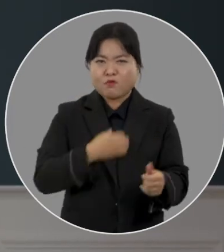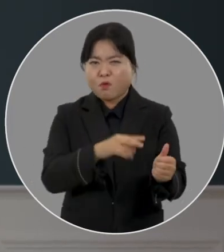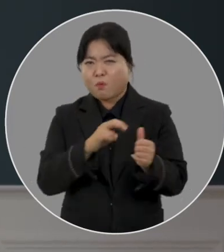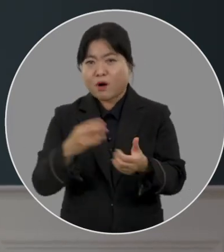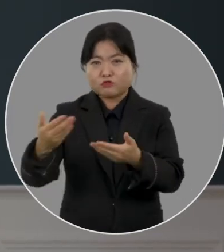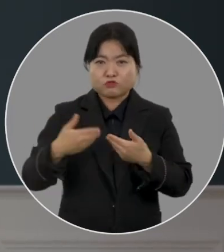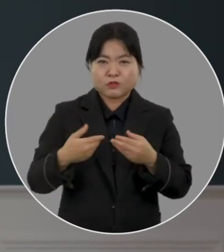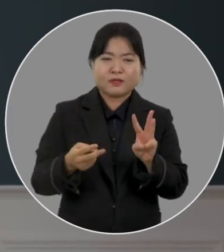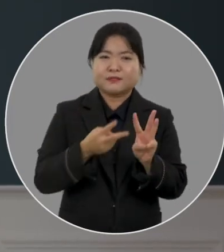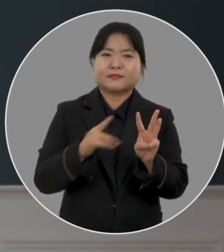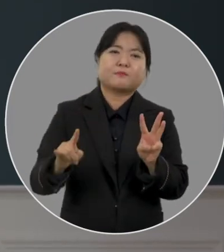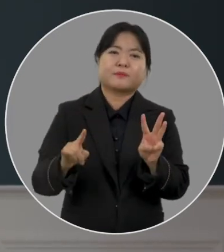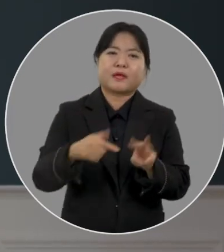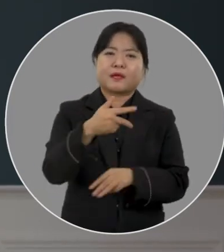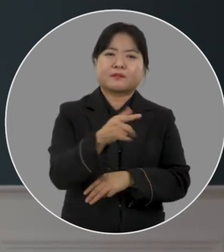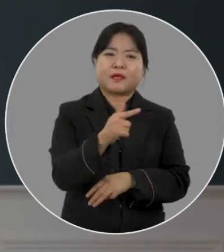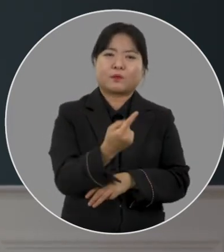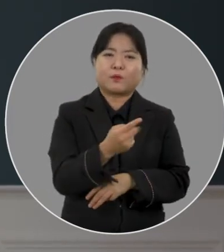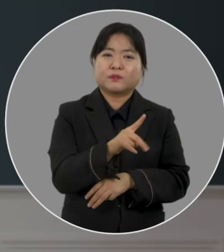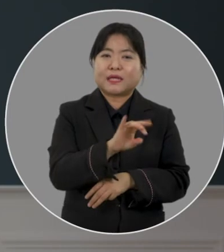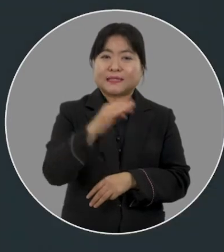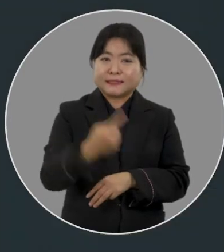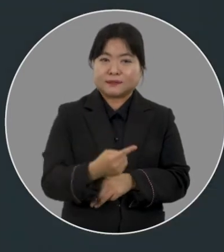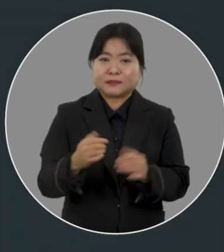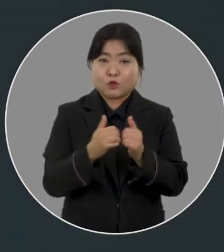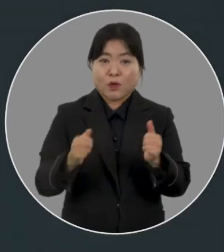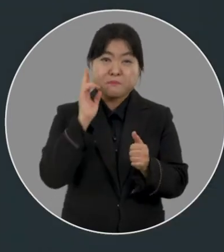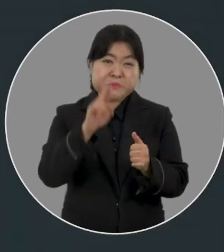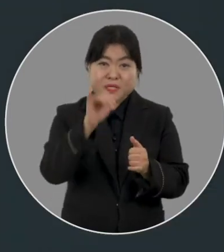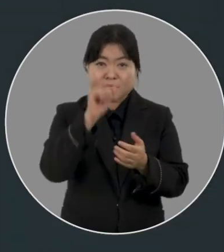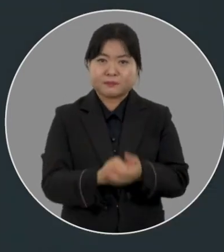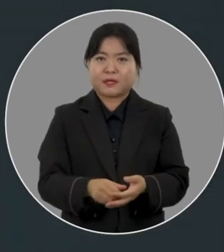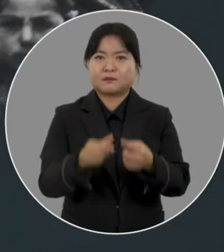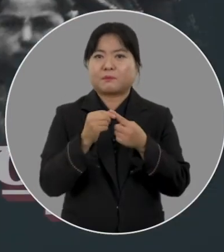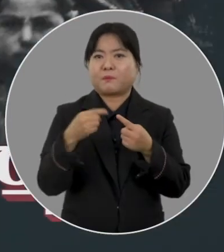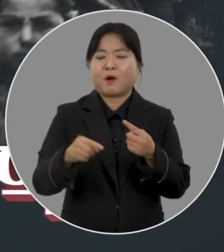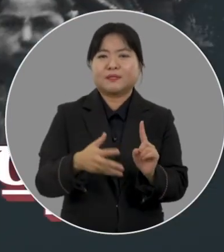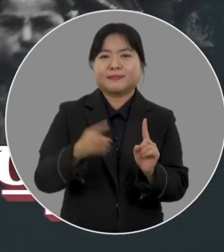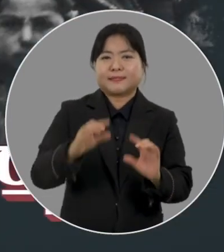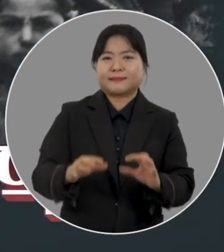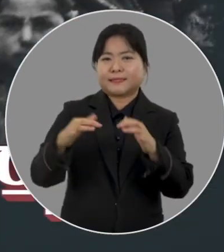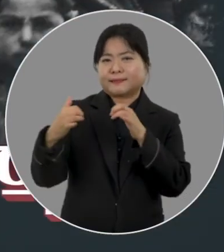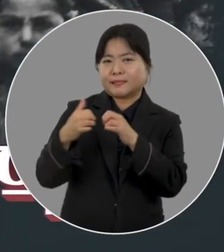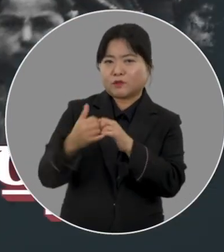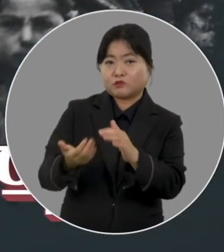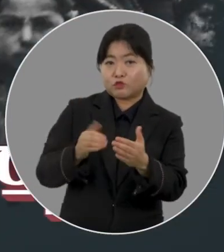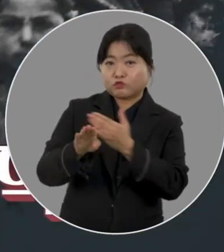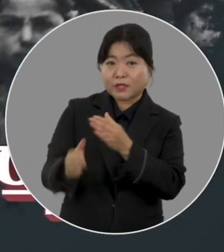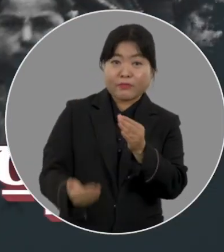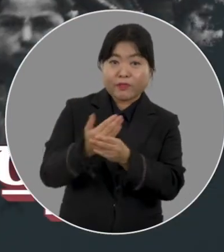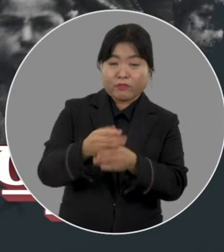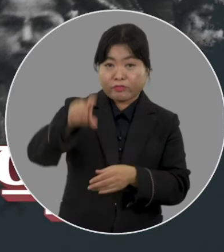혐오가 가져다 줬던 3대 제노사이드 인류의 비극이 있습니다. 그 첫 번째가 1차 세계대전을 전후로